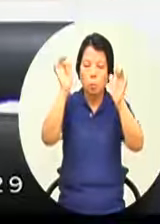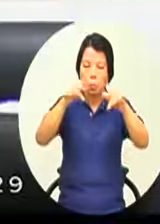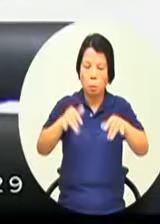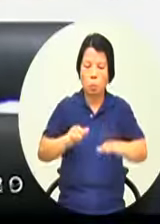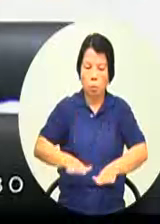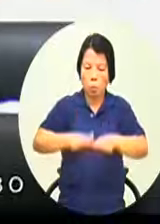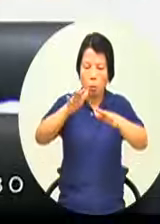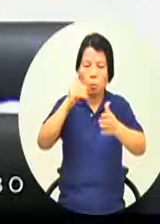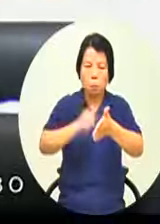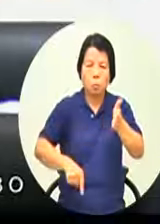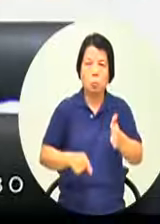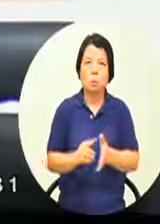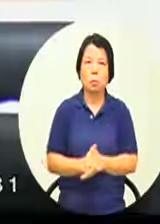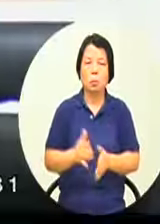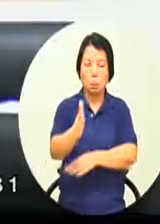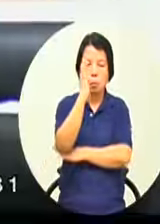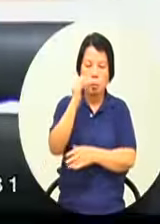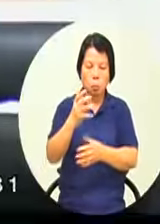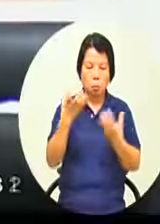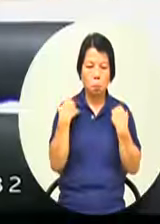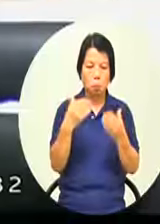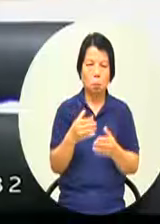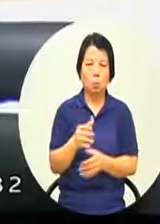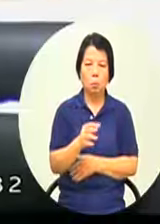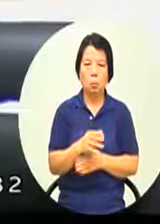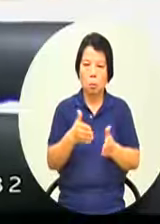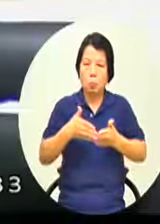淹水。政府没有责任吗？